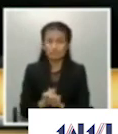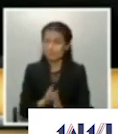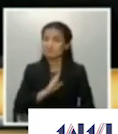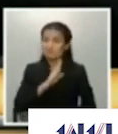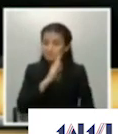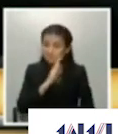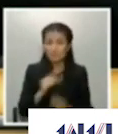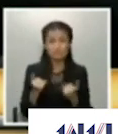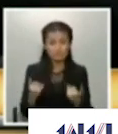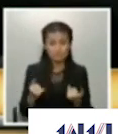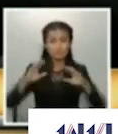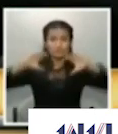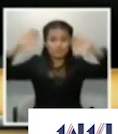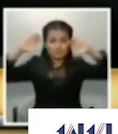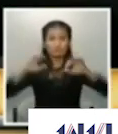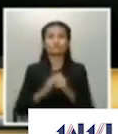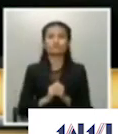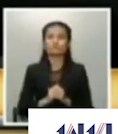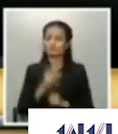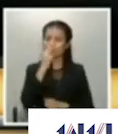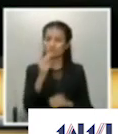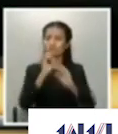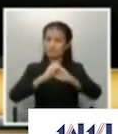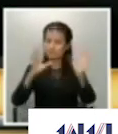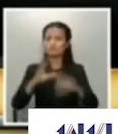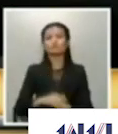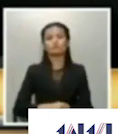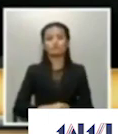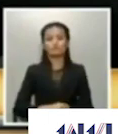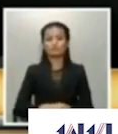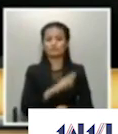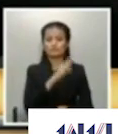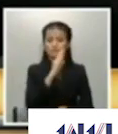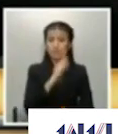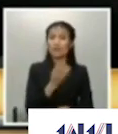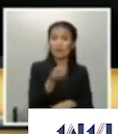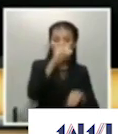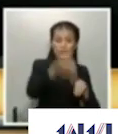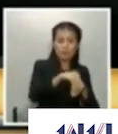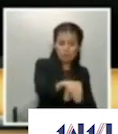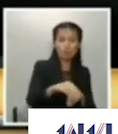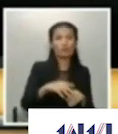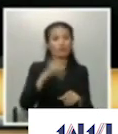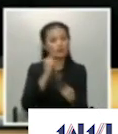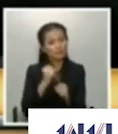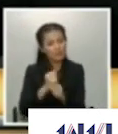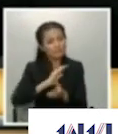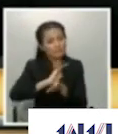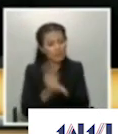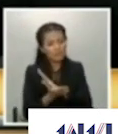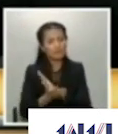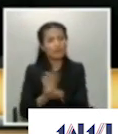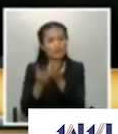วันนี้รัฐบาลมองเห็นว่าผลิตแปรรูปการตลาดครบวงจรผม